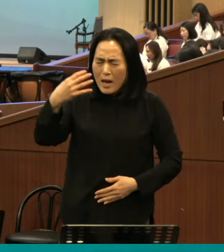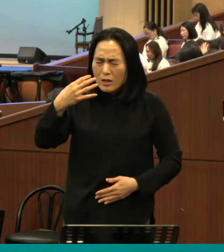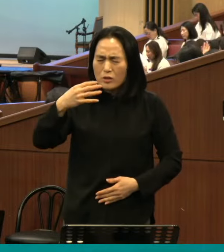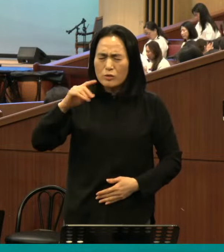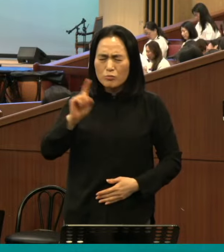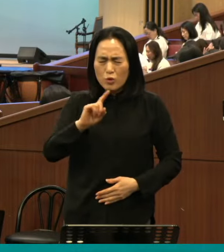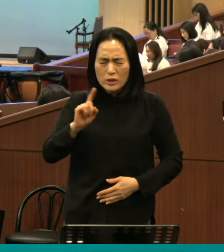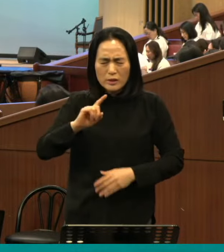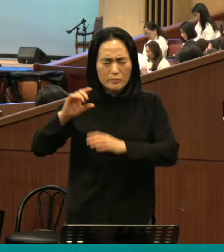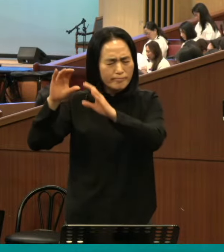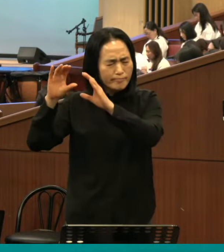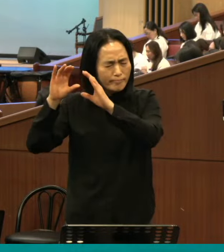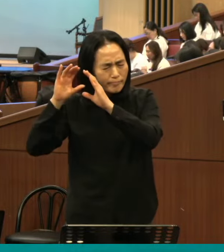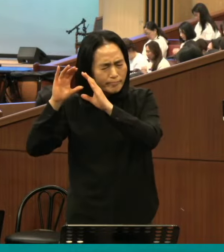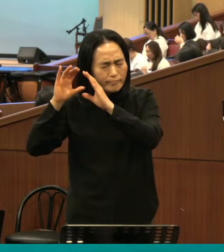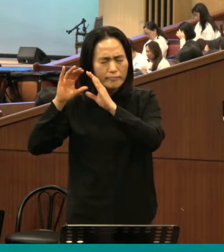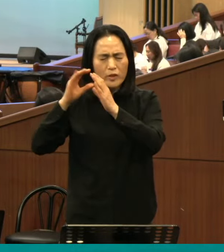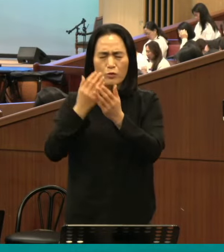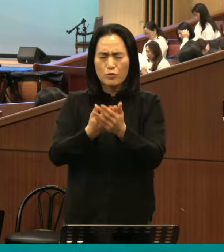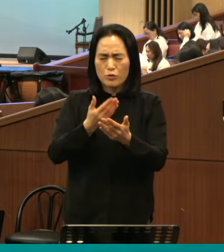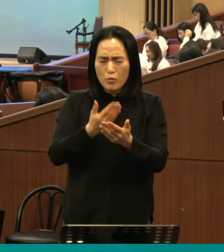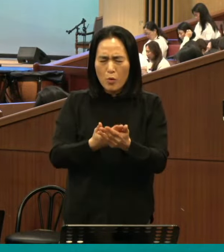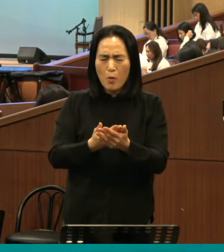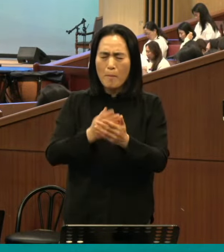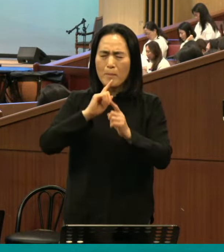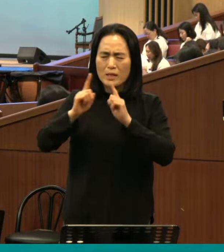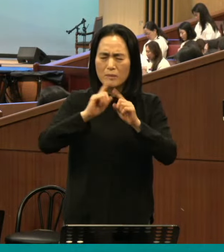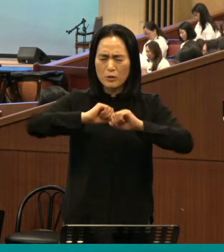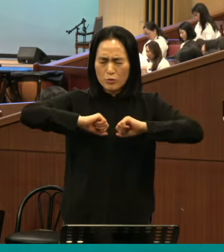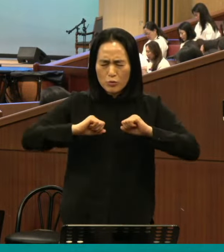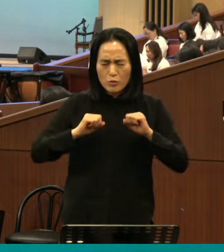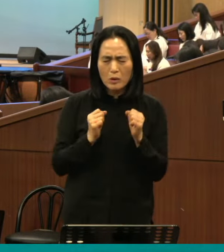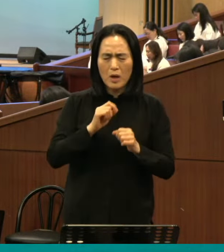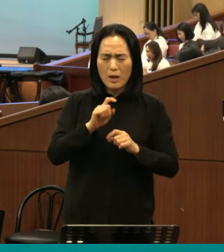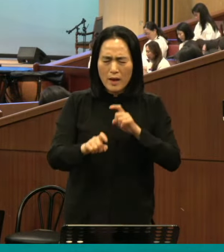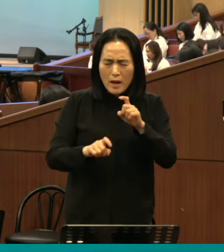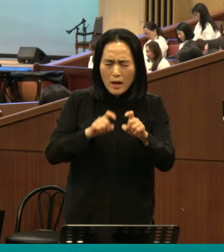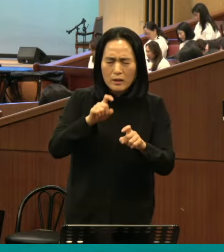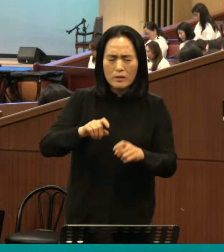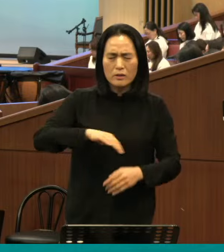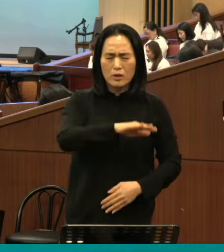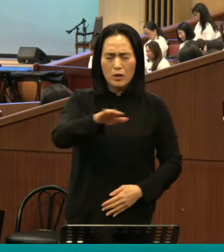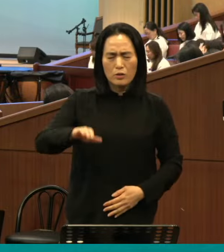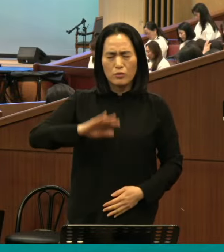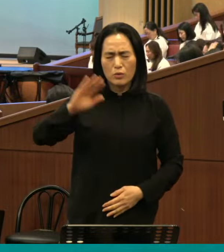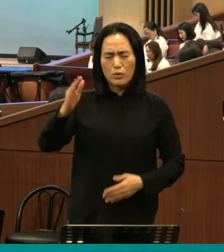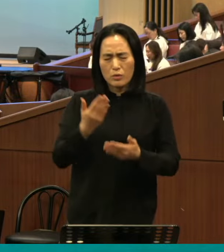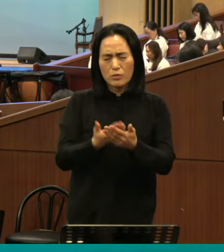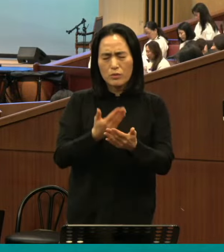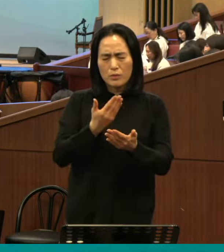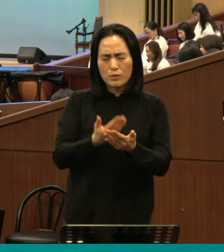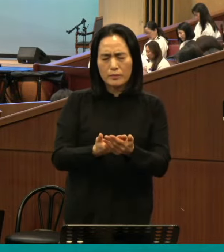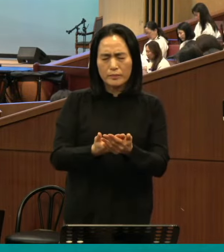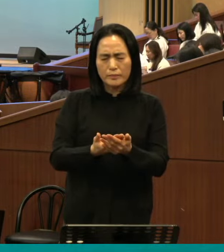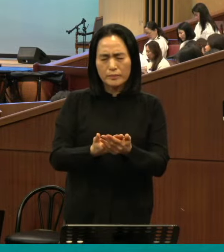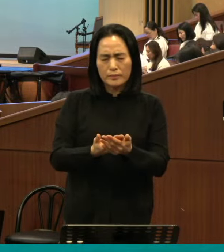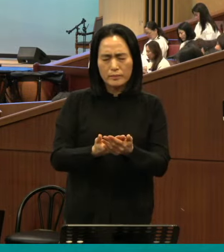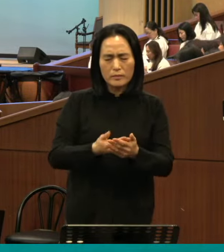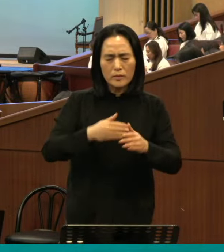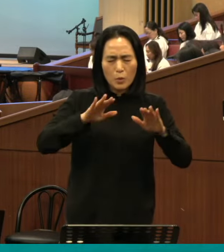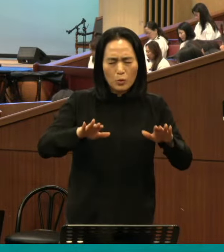귀를 기울이게 하시고 그 말씀에 반응하며 순종하며 나아가는 저희들 되게 하여 주시옵소서. 오늘